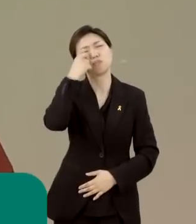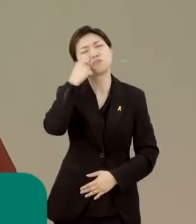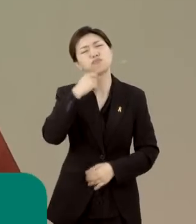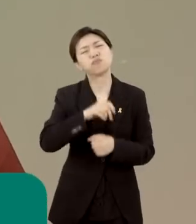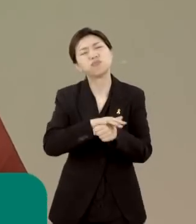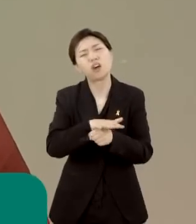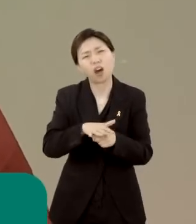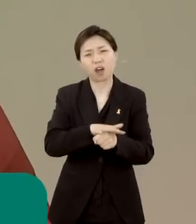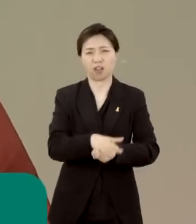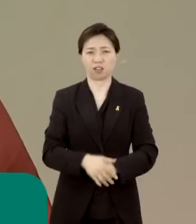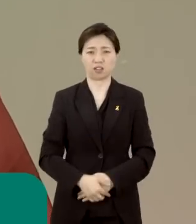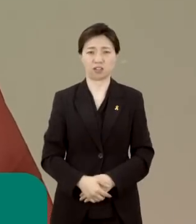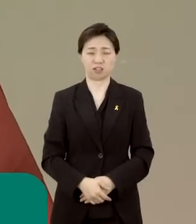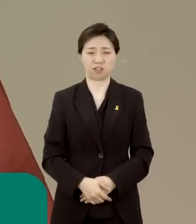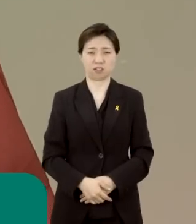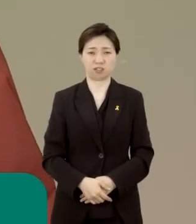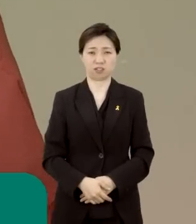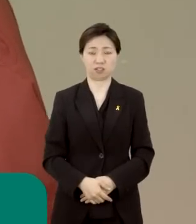에구구 불쌍해라